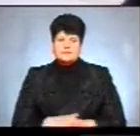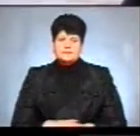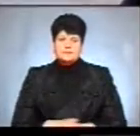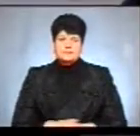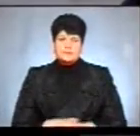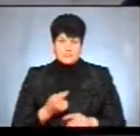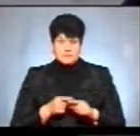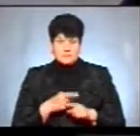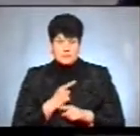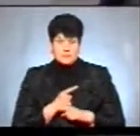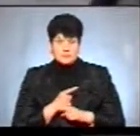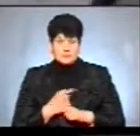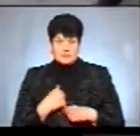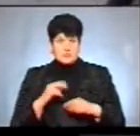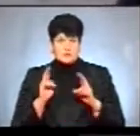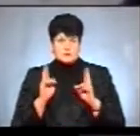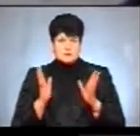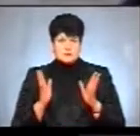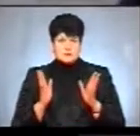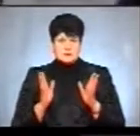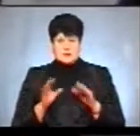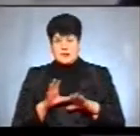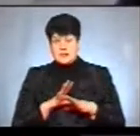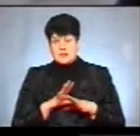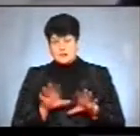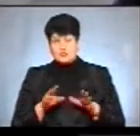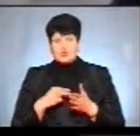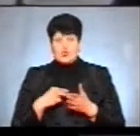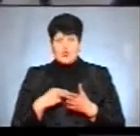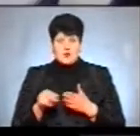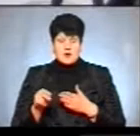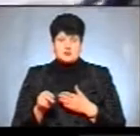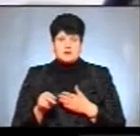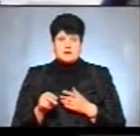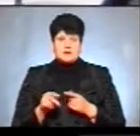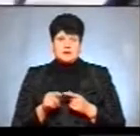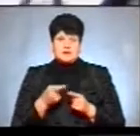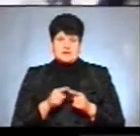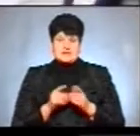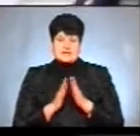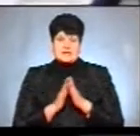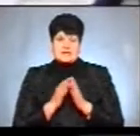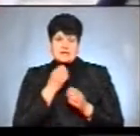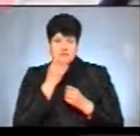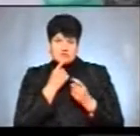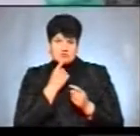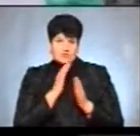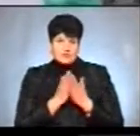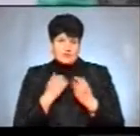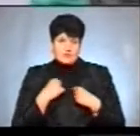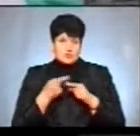Заборонено? Я не знав. Ну, не буду купляти, якщо законом заборонено і ці квіти в червоній книзі. Значить, не можна. Я цього не